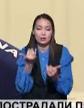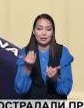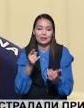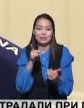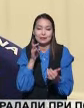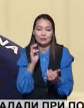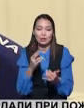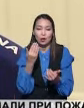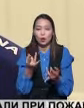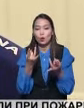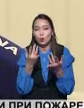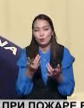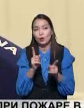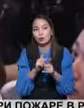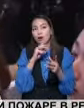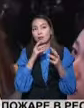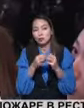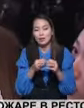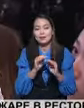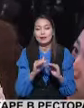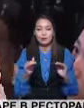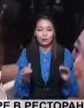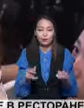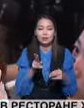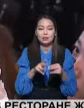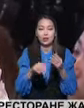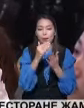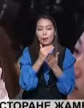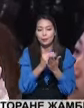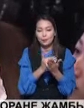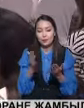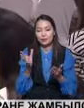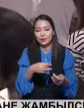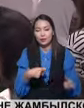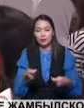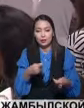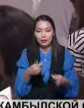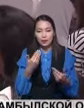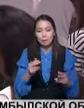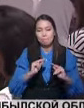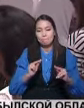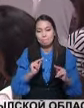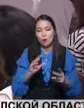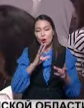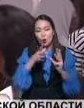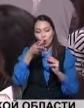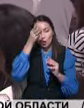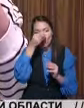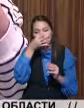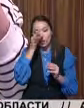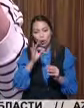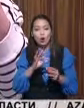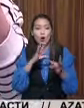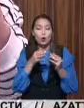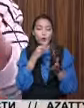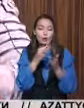Это упрощает адаптацию детей. В завершении программы 40 руководителей и методистов, набравших наивысшие баллы по результатам